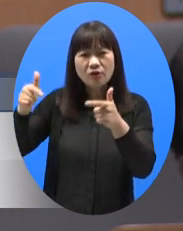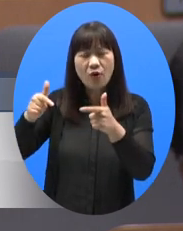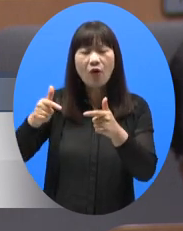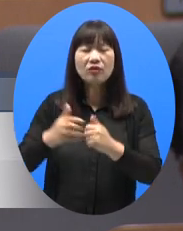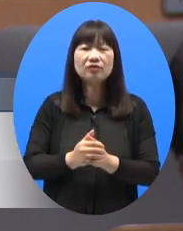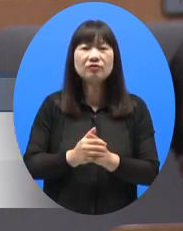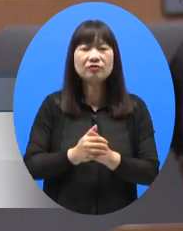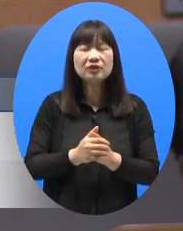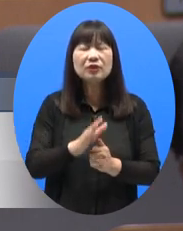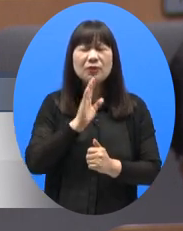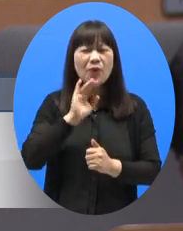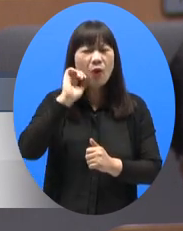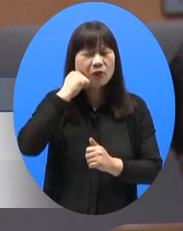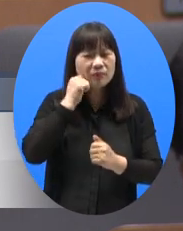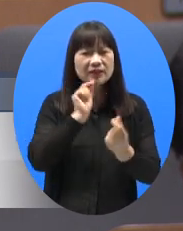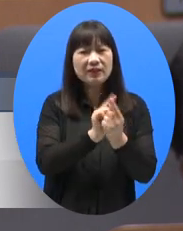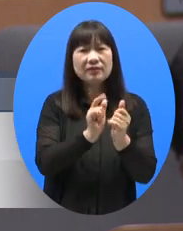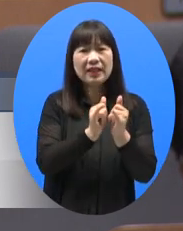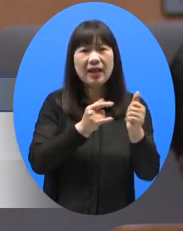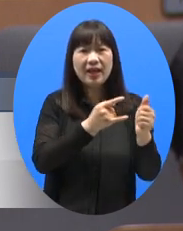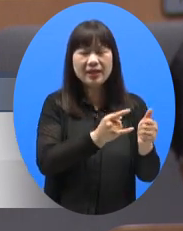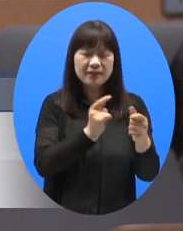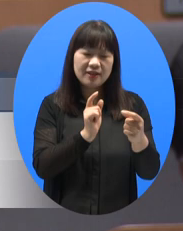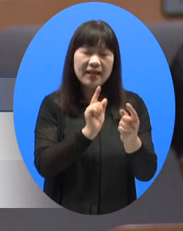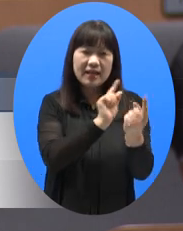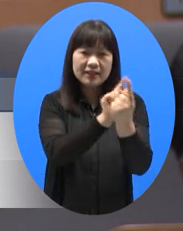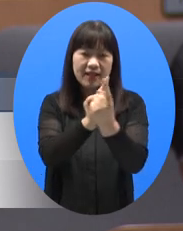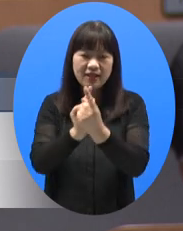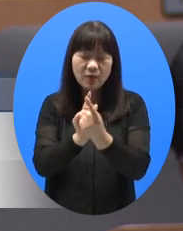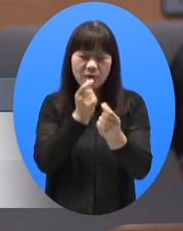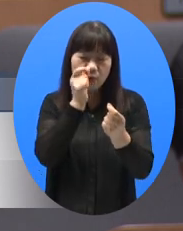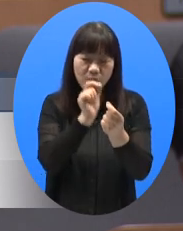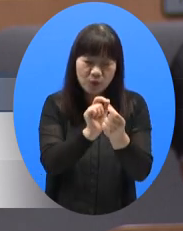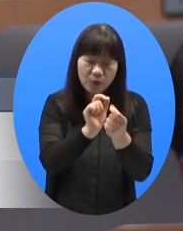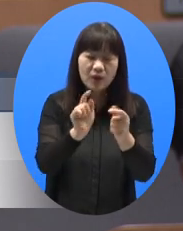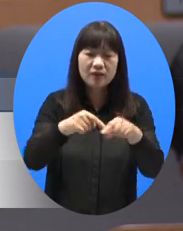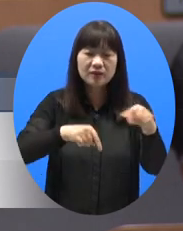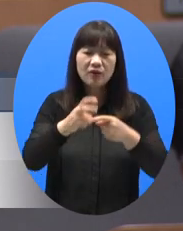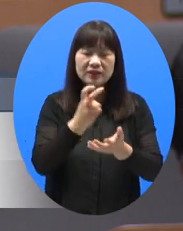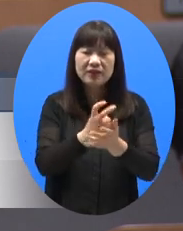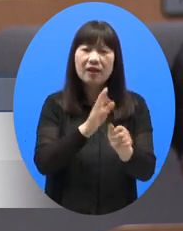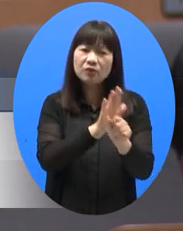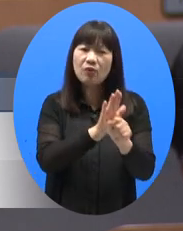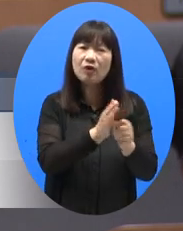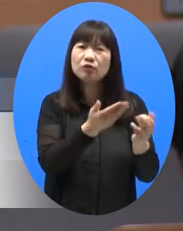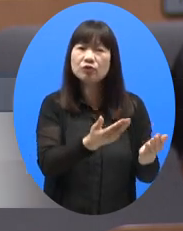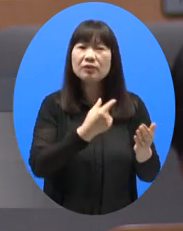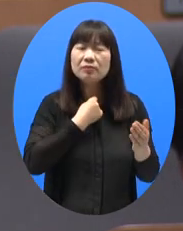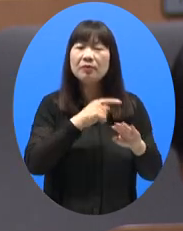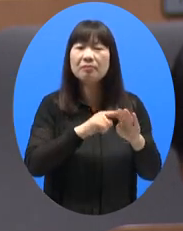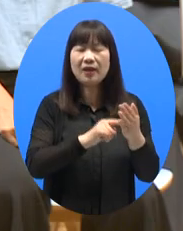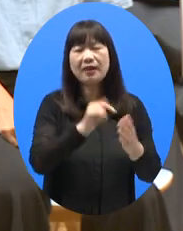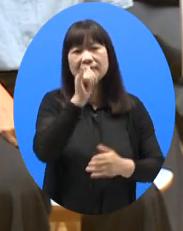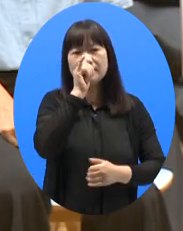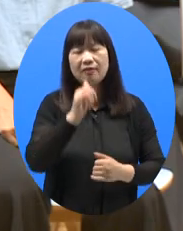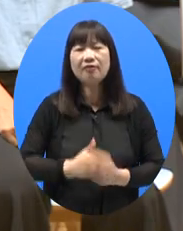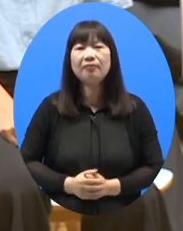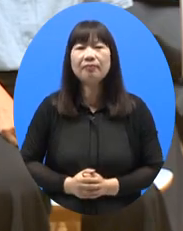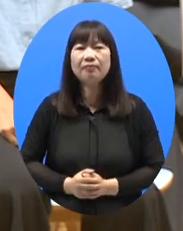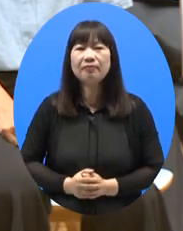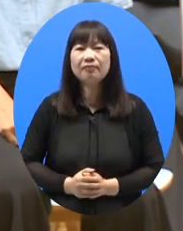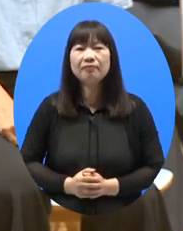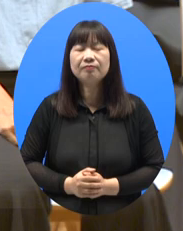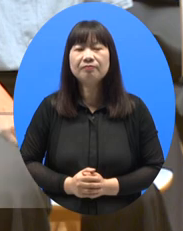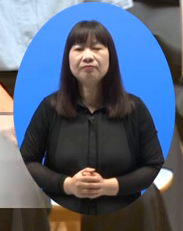그분들에게 정말 지역 밀착해서 지원할 수 있는 정책이 활성화되었으면 좋겠다라는 바람이 들어서